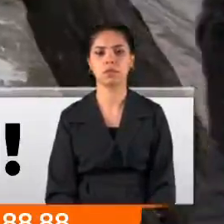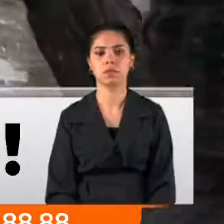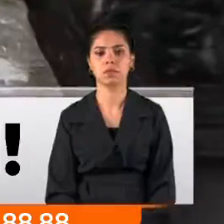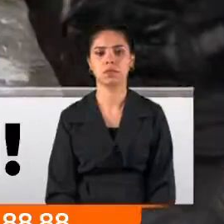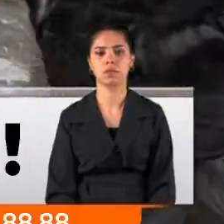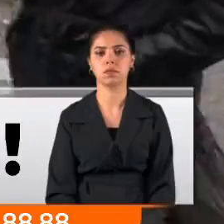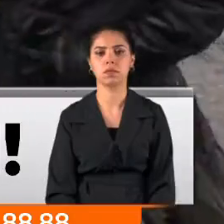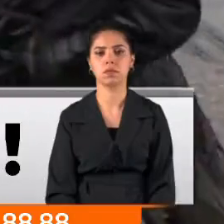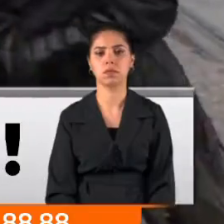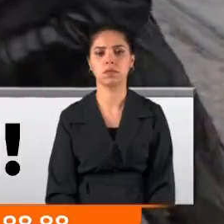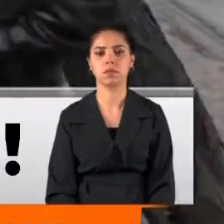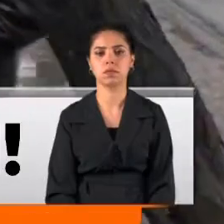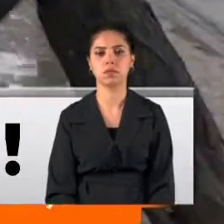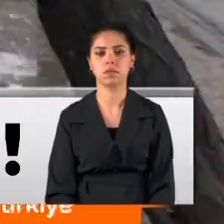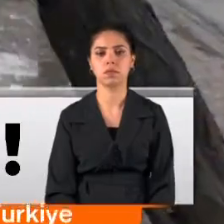Yüksek kesimlere çıktık ama